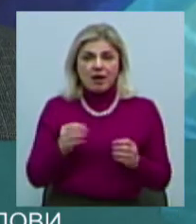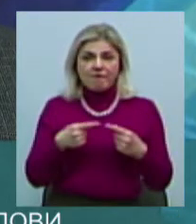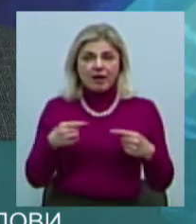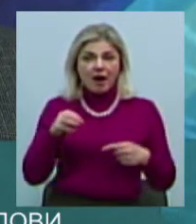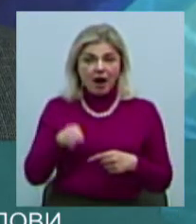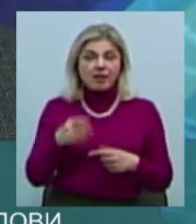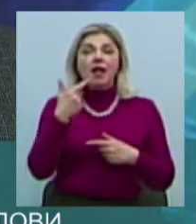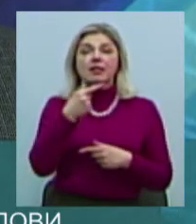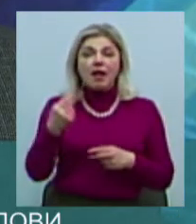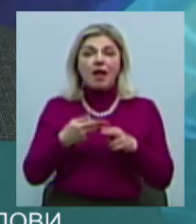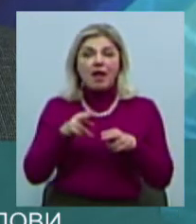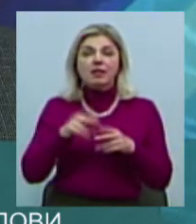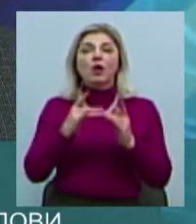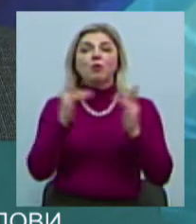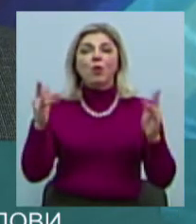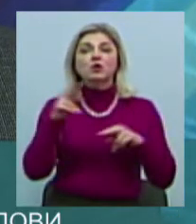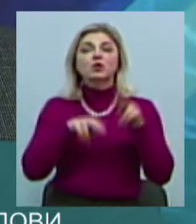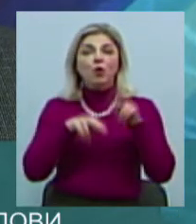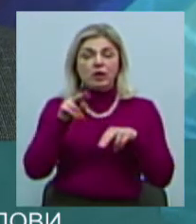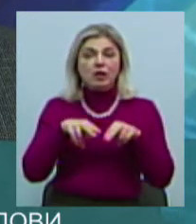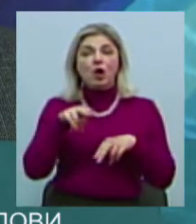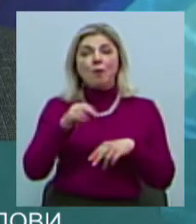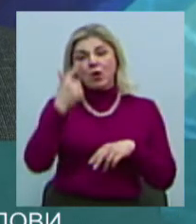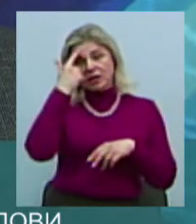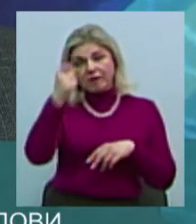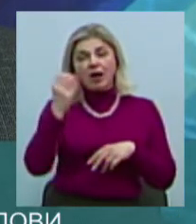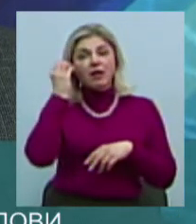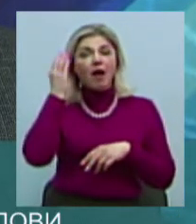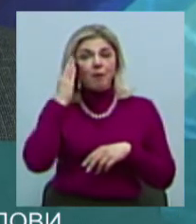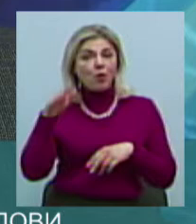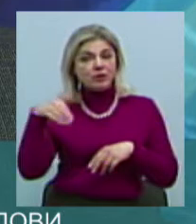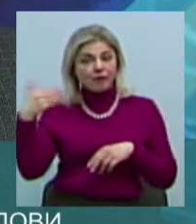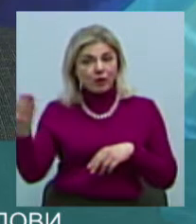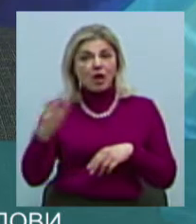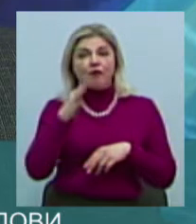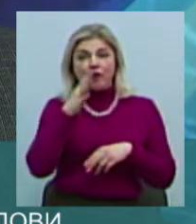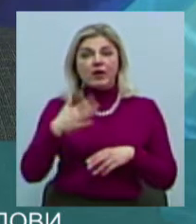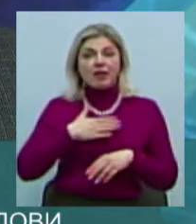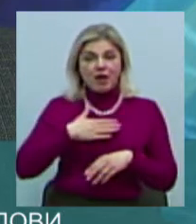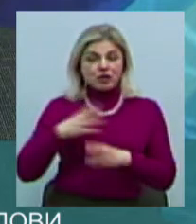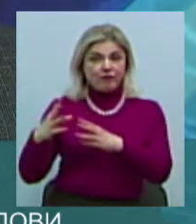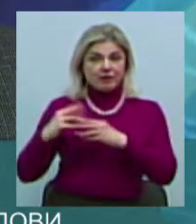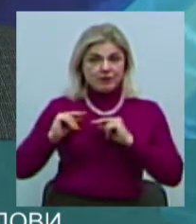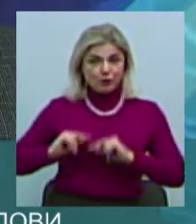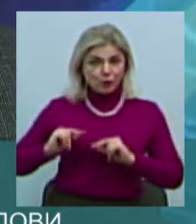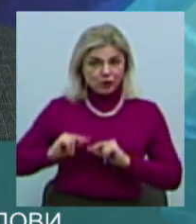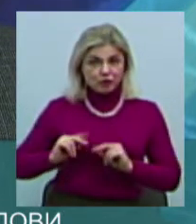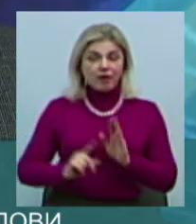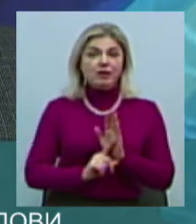же, по заверениям японской стороны, обычно вот, от момента нашего сотрудничества начала